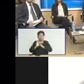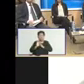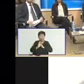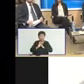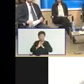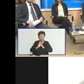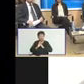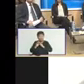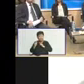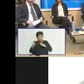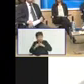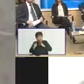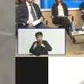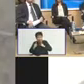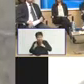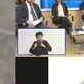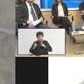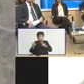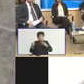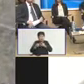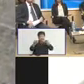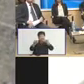of not getting the status.